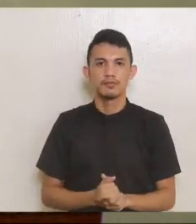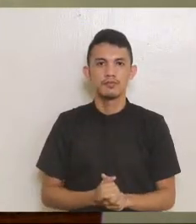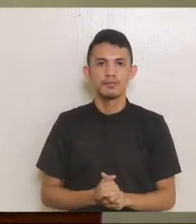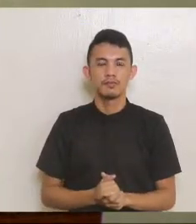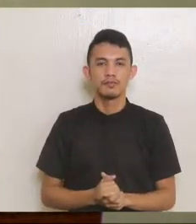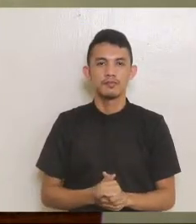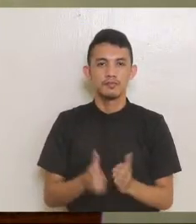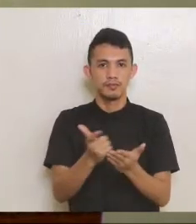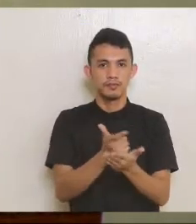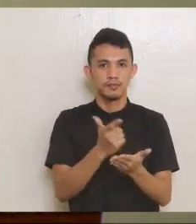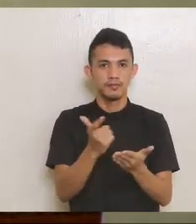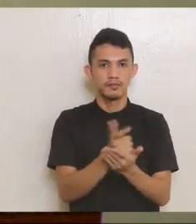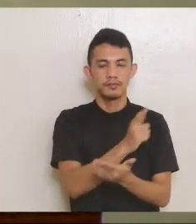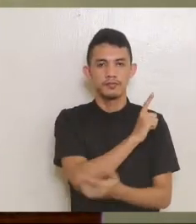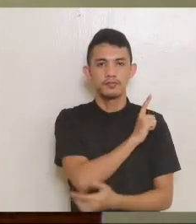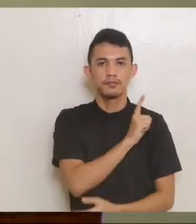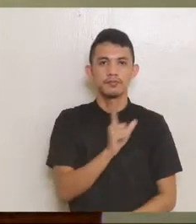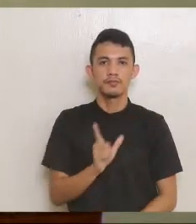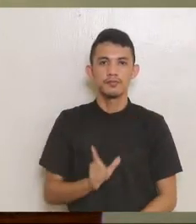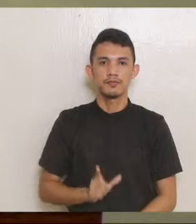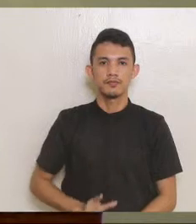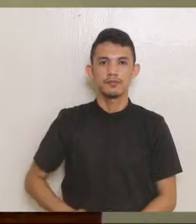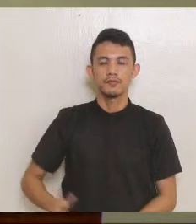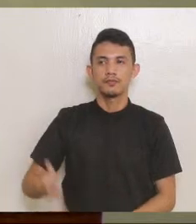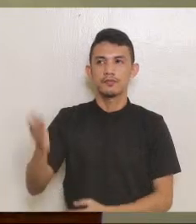Ang Ebanghelyo sa Ginoo.